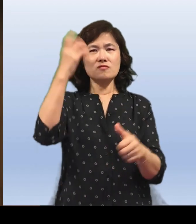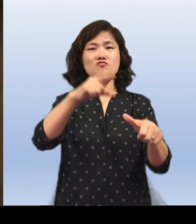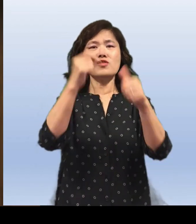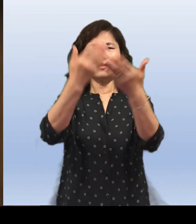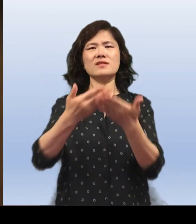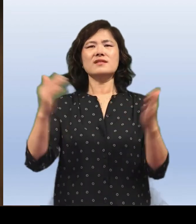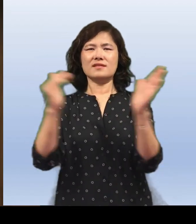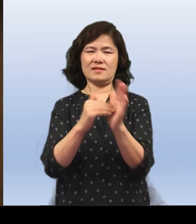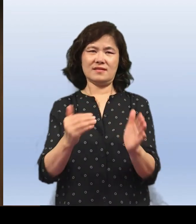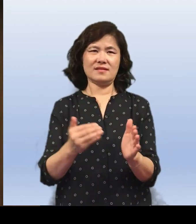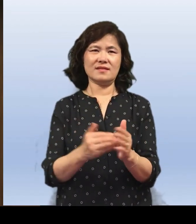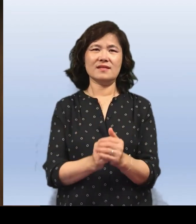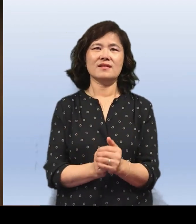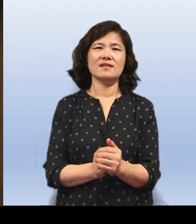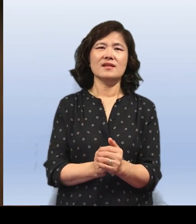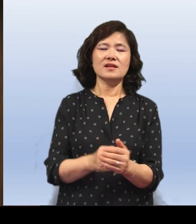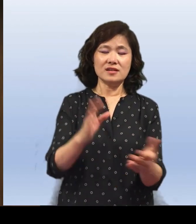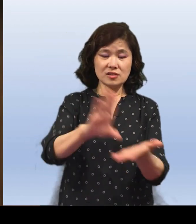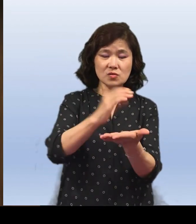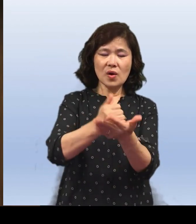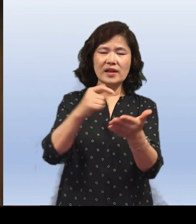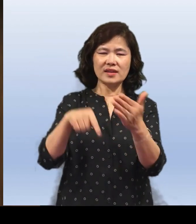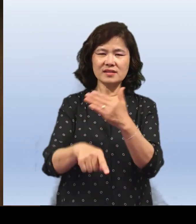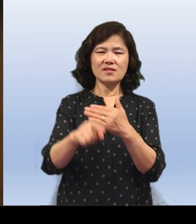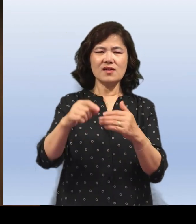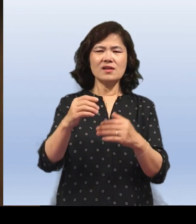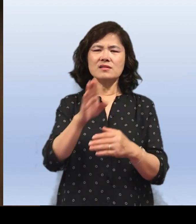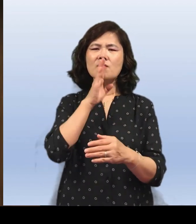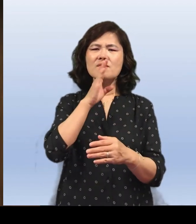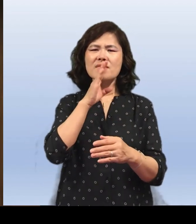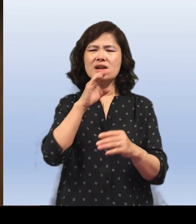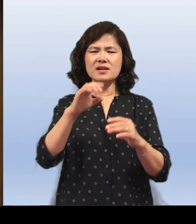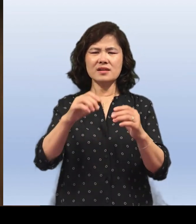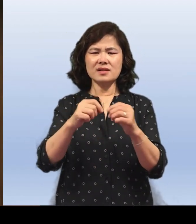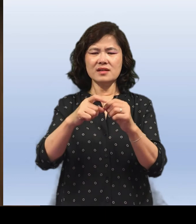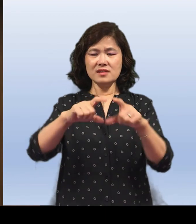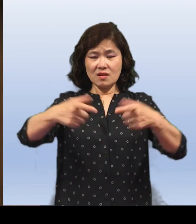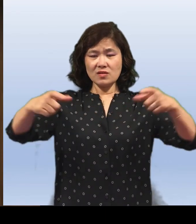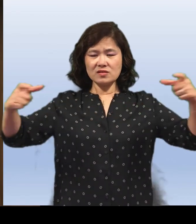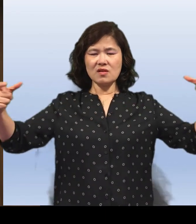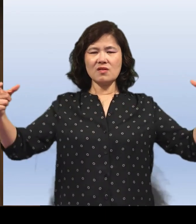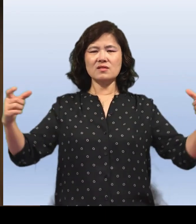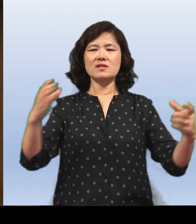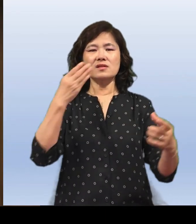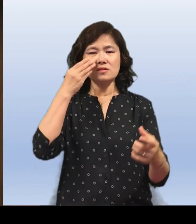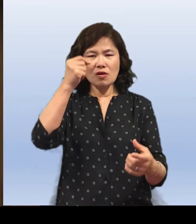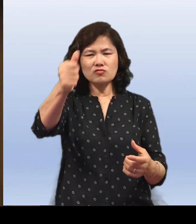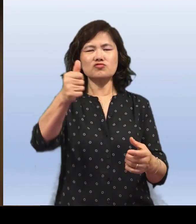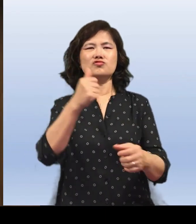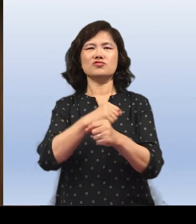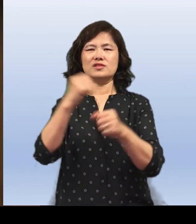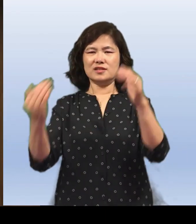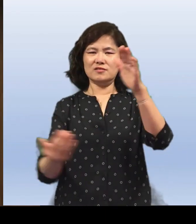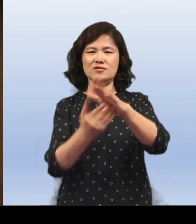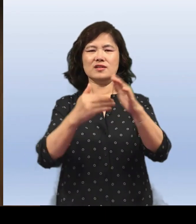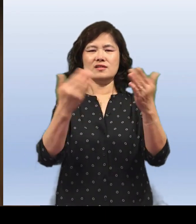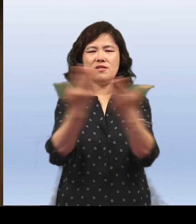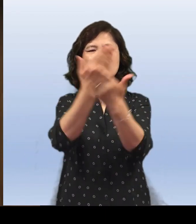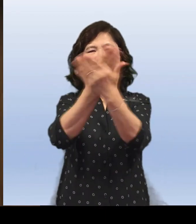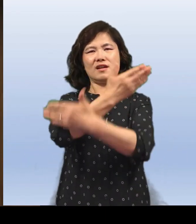그리스도 안에서 영적 어떤 양적 성장과 성숙을 이루게 하셨던 것을 보게